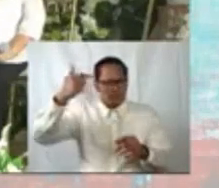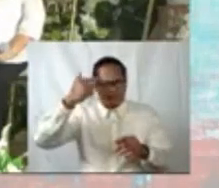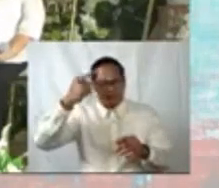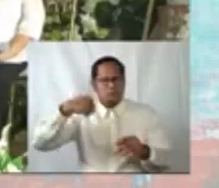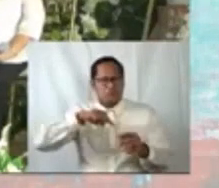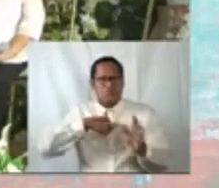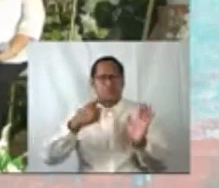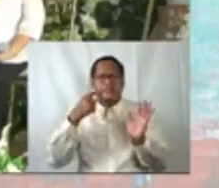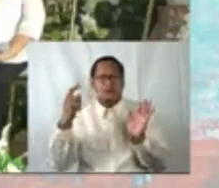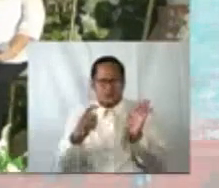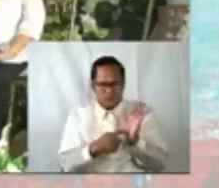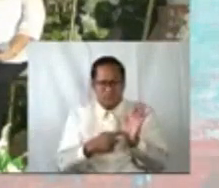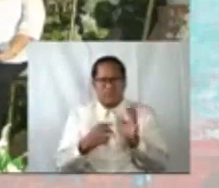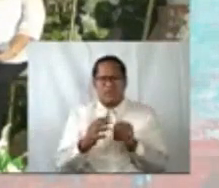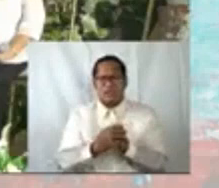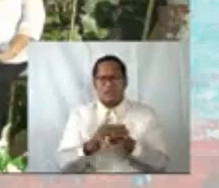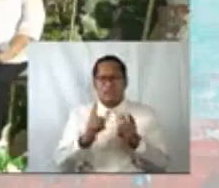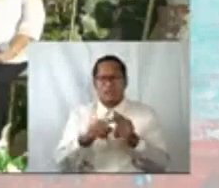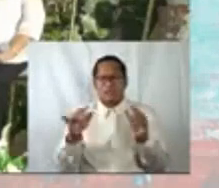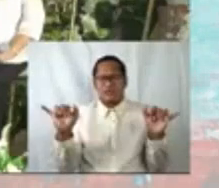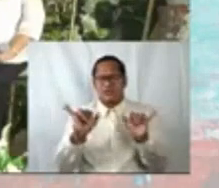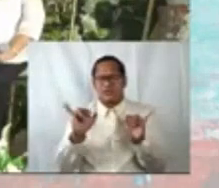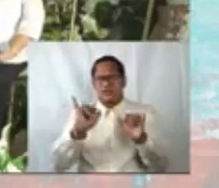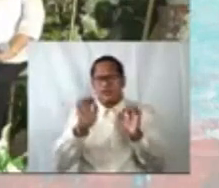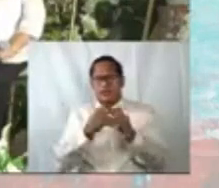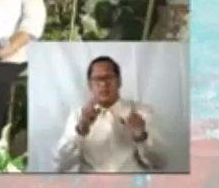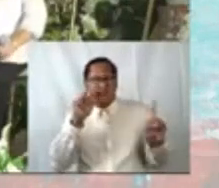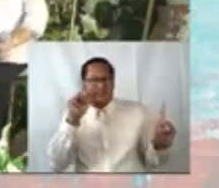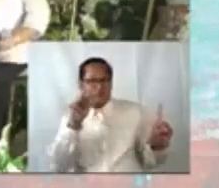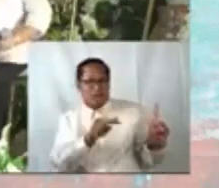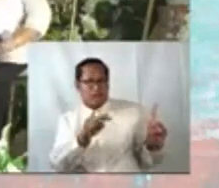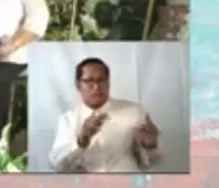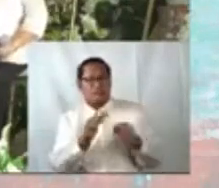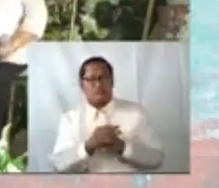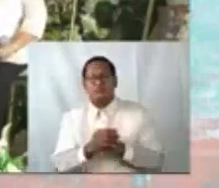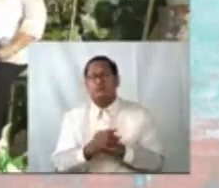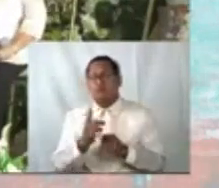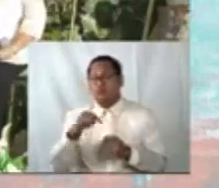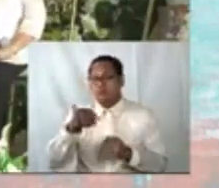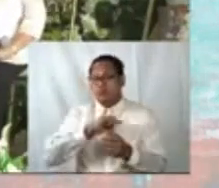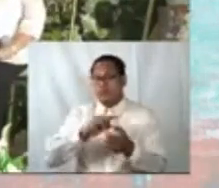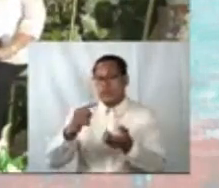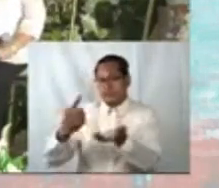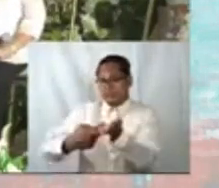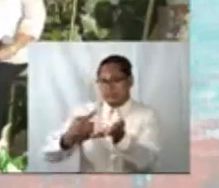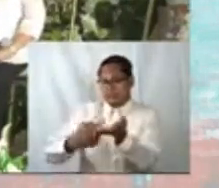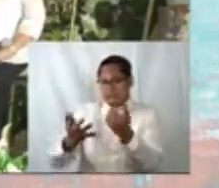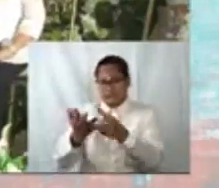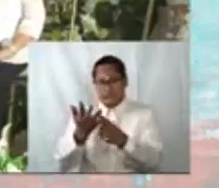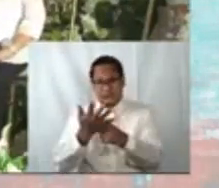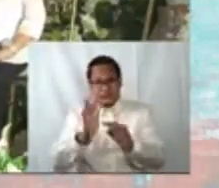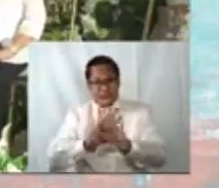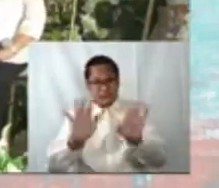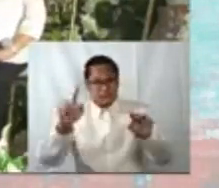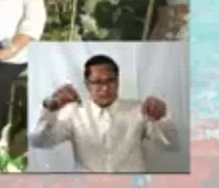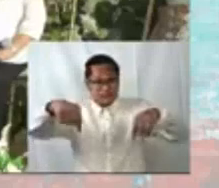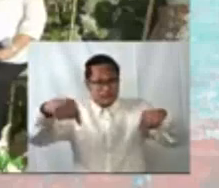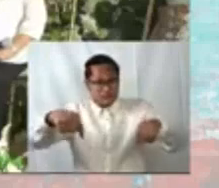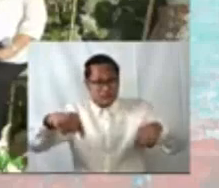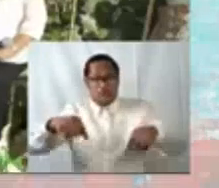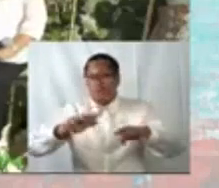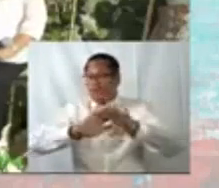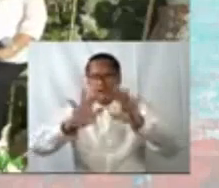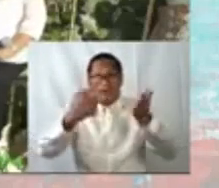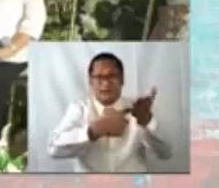at kung paano natin pwede siyang tingnan. Sabi, nag-uusap lang po tayo dito ha, at wala pong ay nakipagtalo